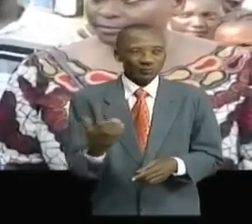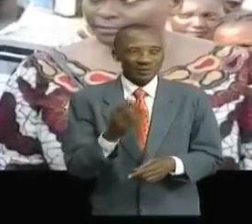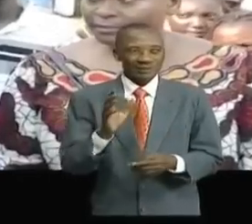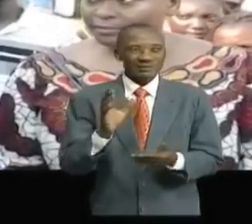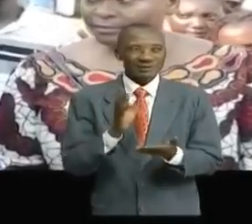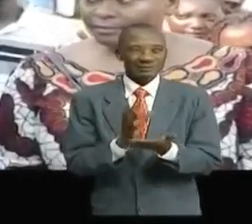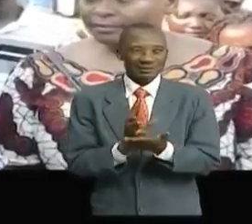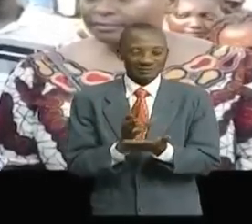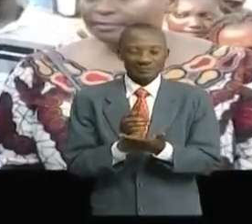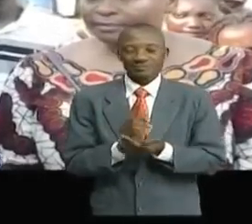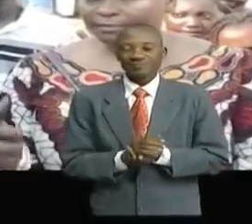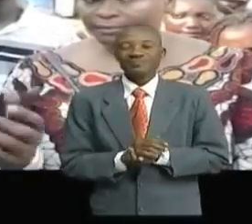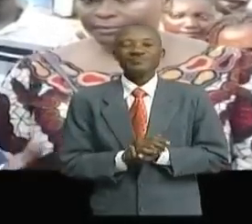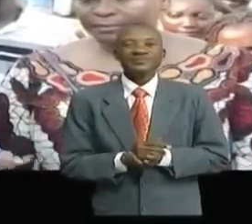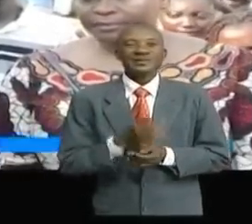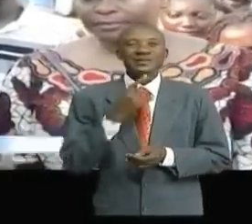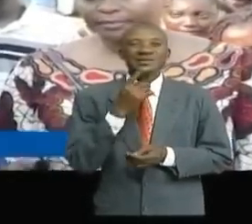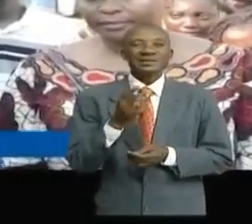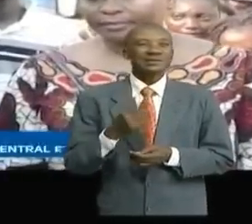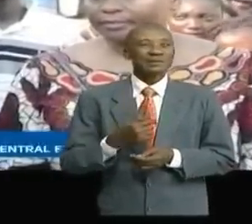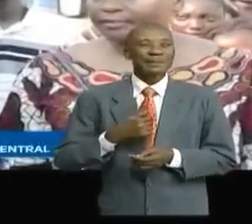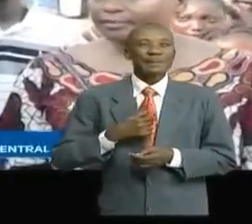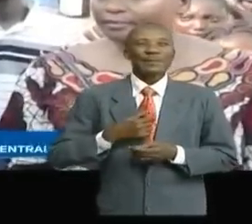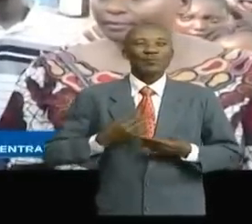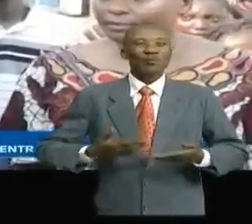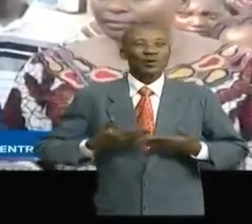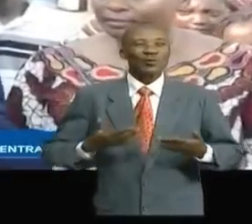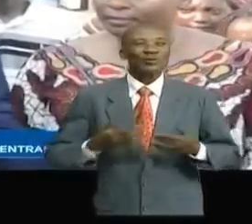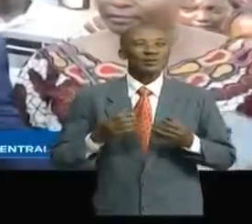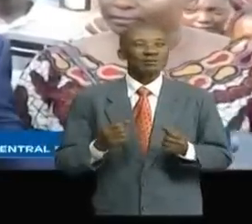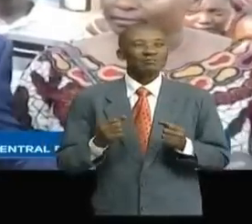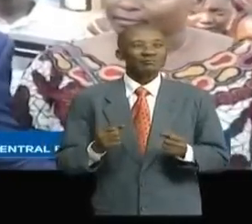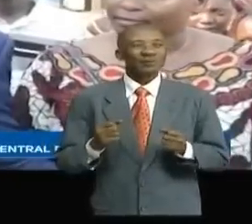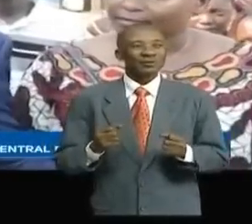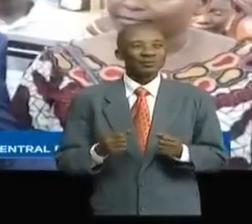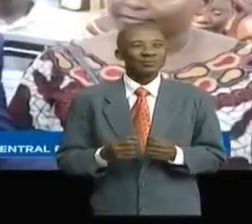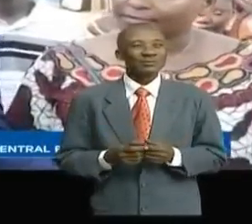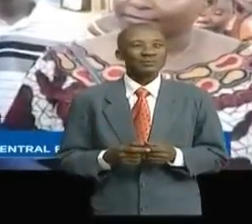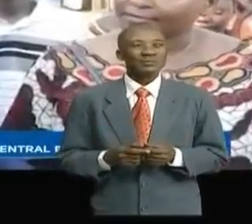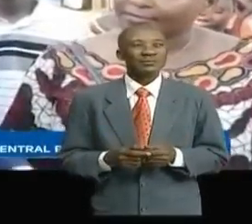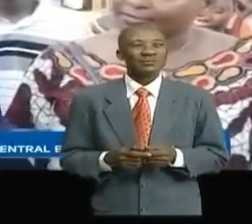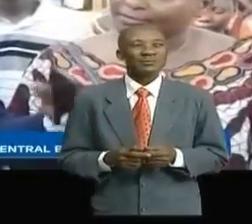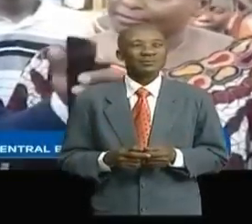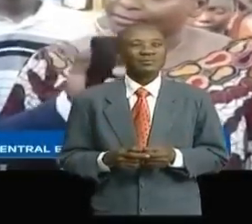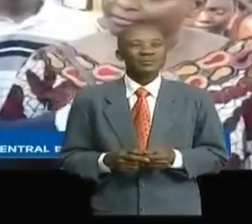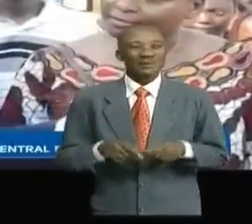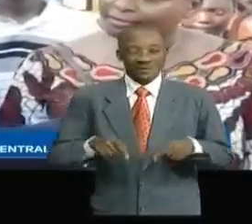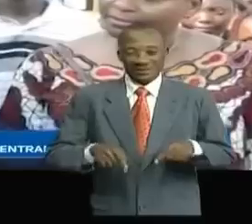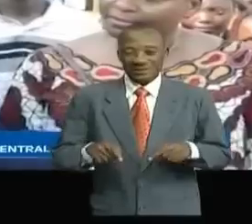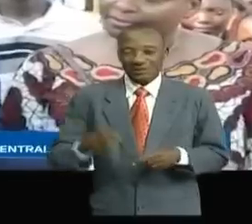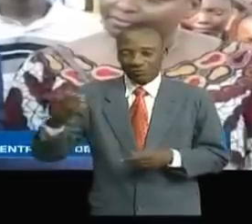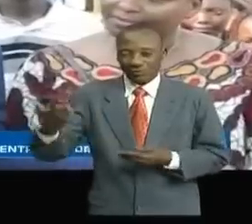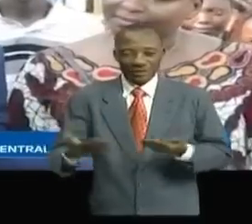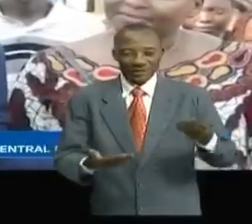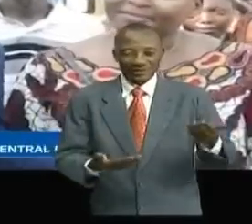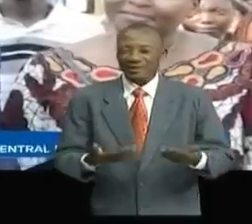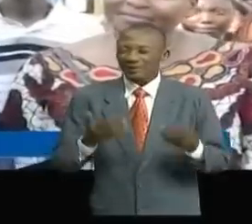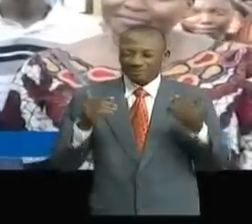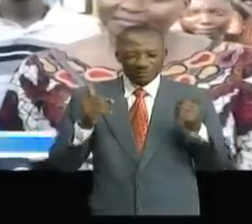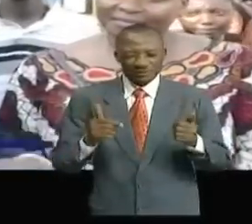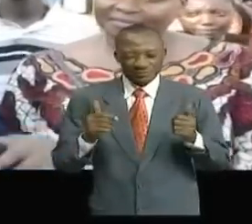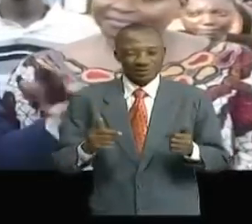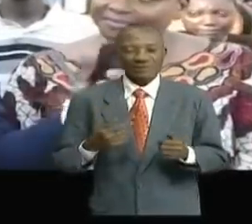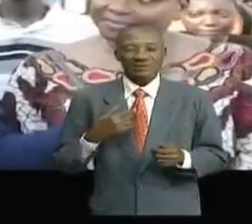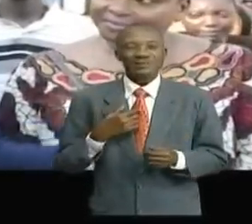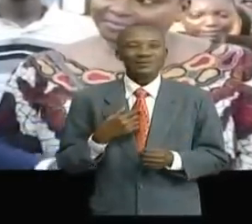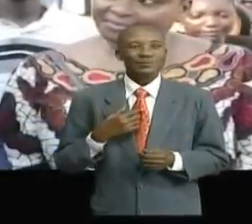très heureux d'être ici chez nous au Congo. Vous voyez, je suis bien entouré avec les amis de Mboudi, hein,